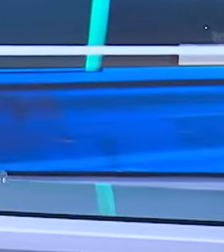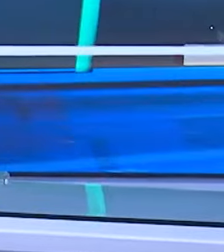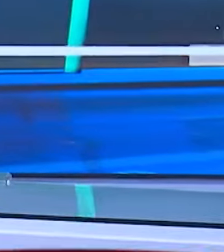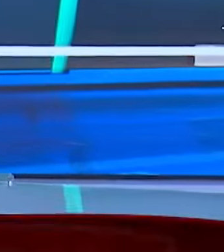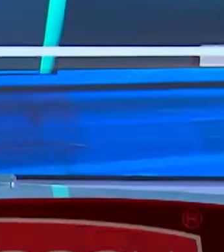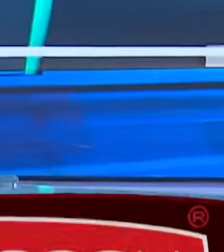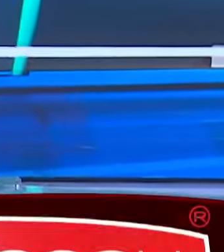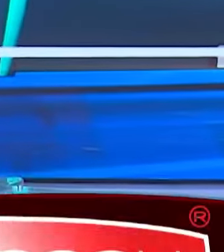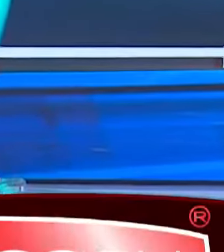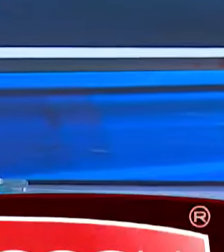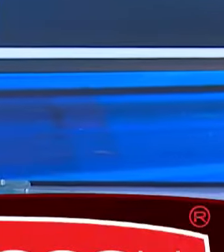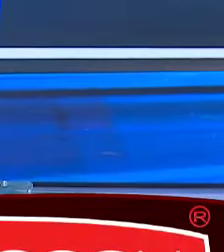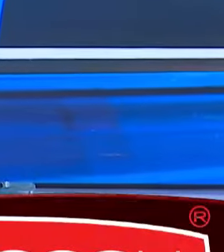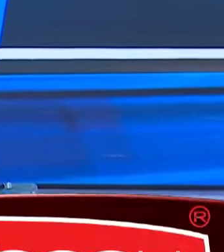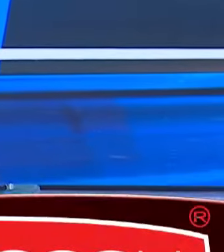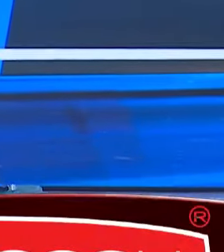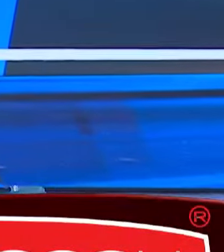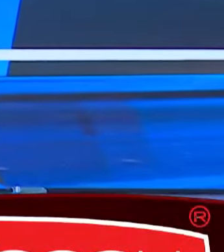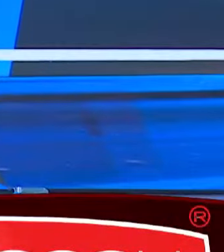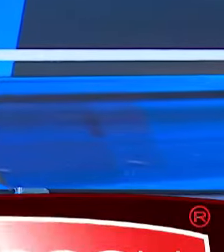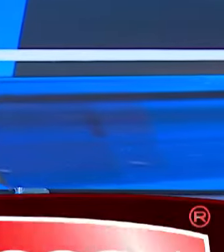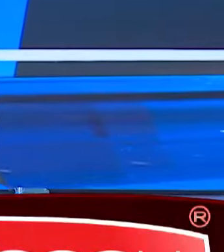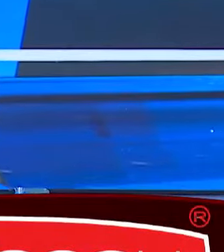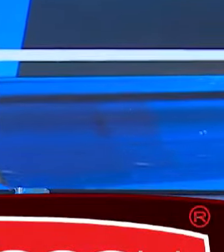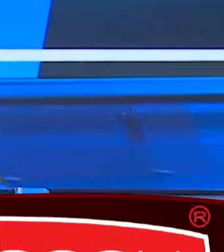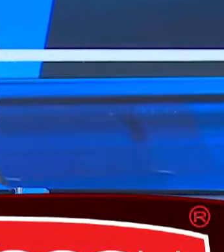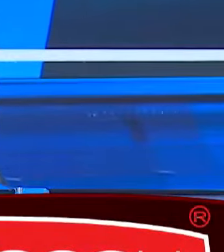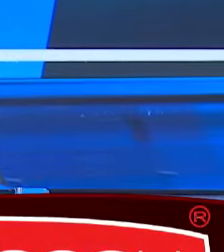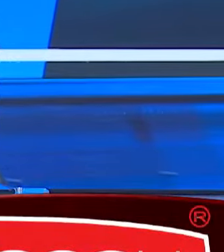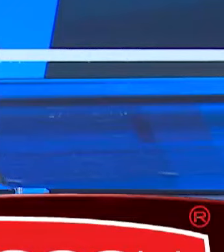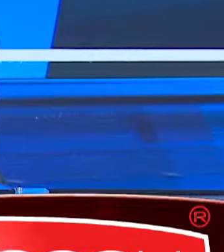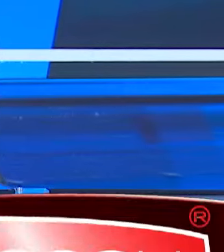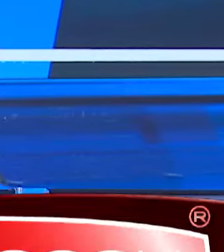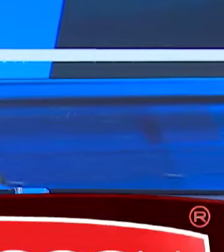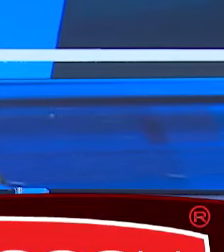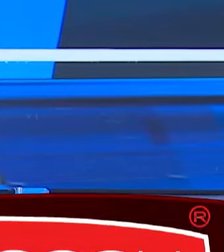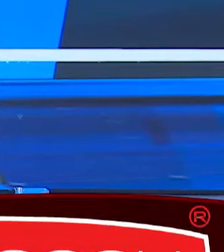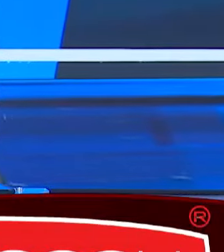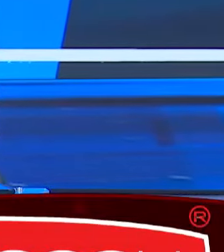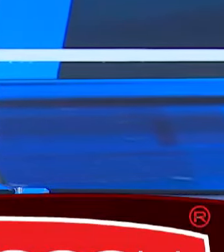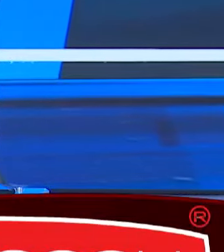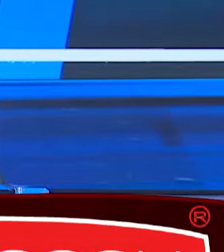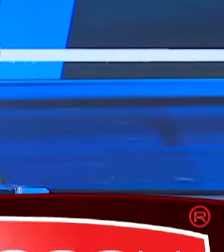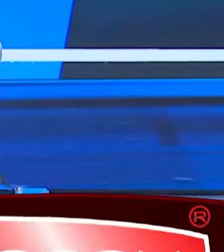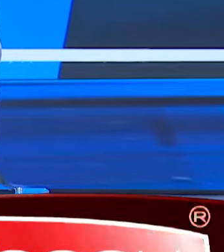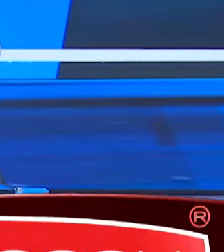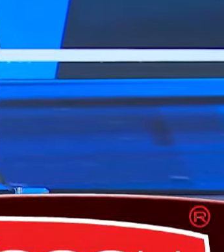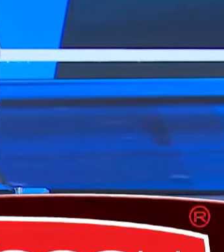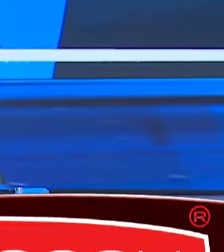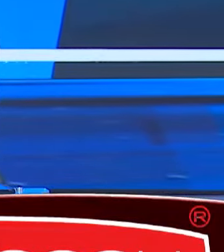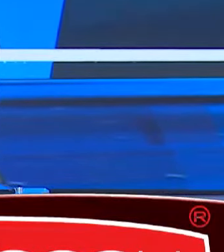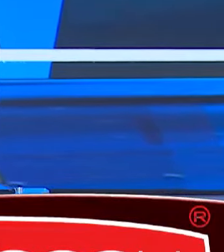เหตุการณ์น่าตกใจเกิดขึ้นที่สมุทรปราการนะครับชายวัย38ปีถูกอดีตแฟนสาวบุกเข้าบ้านกลางดึกแล้วไปสาดน้ำกรด